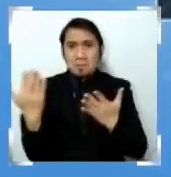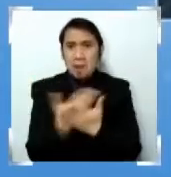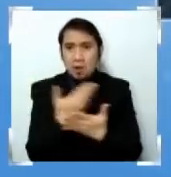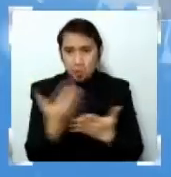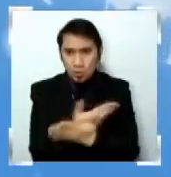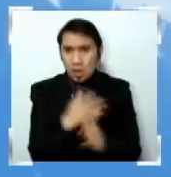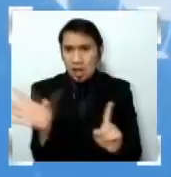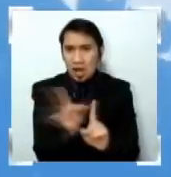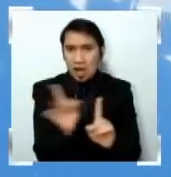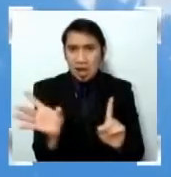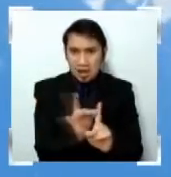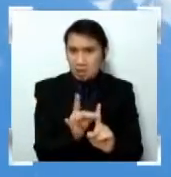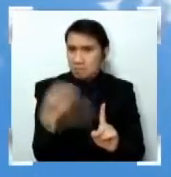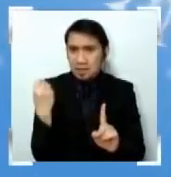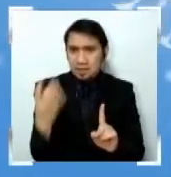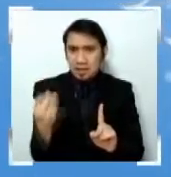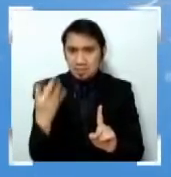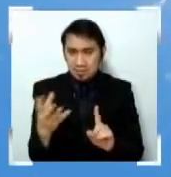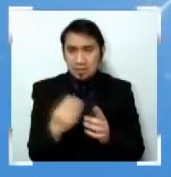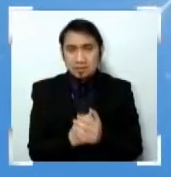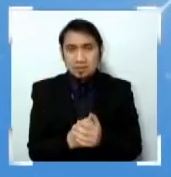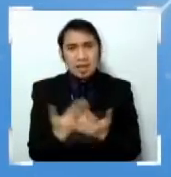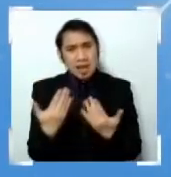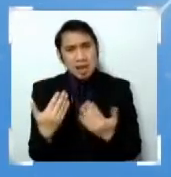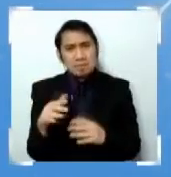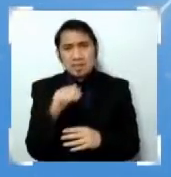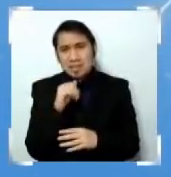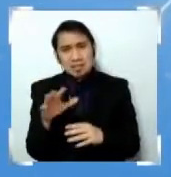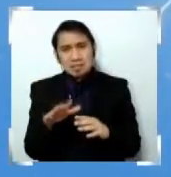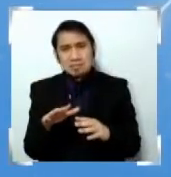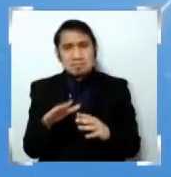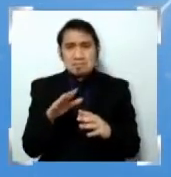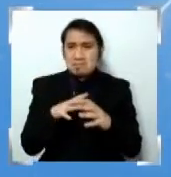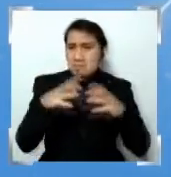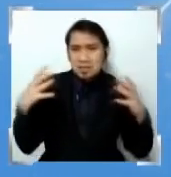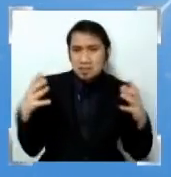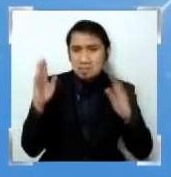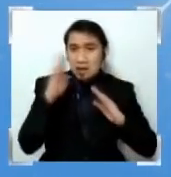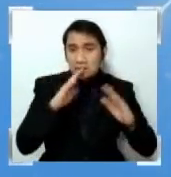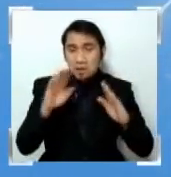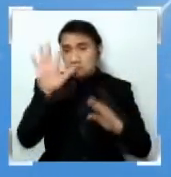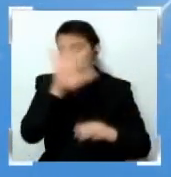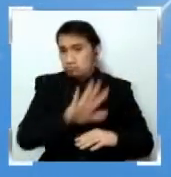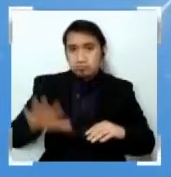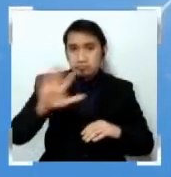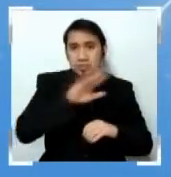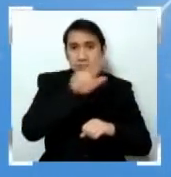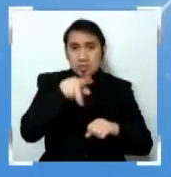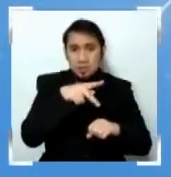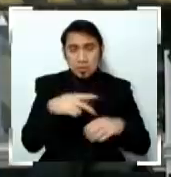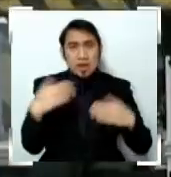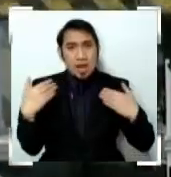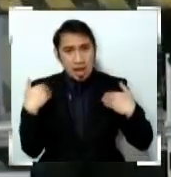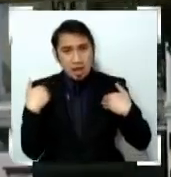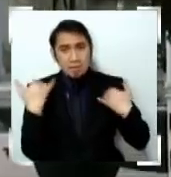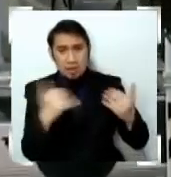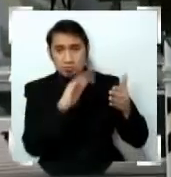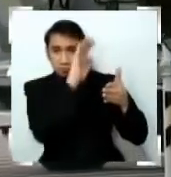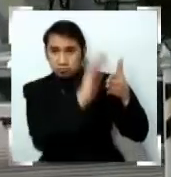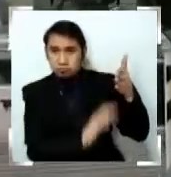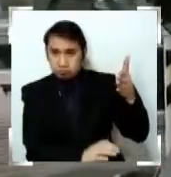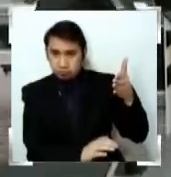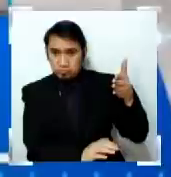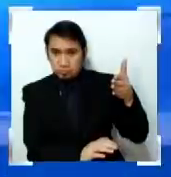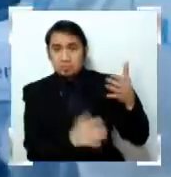July 5. Moderate risk naman, anila, ang Pilipinas at ang Metro Manila, na parehong bumaba ang new cases per day. Ako si